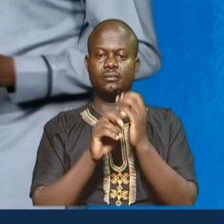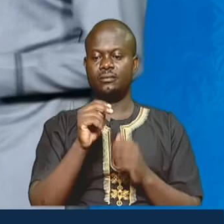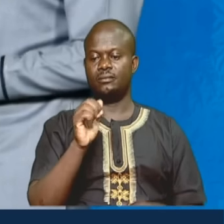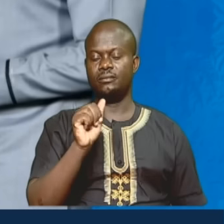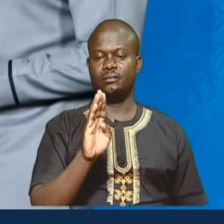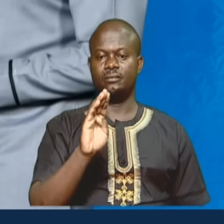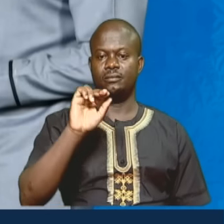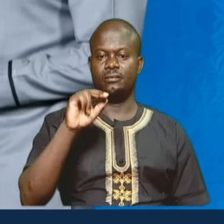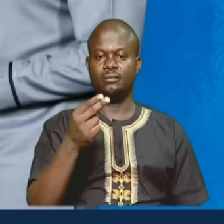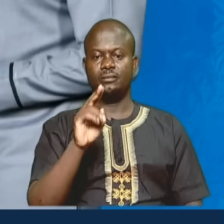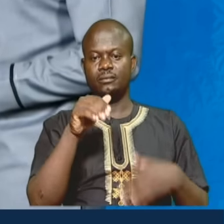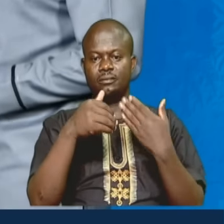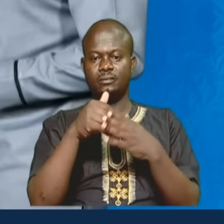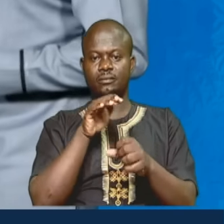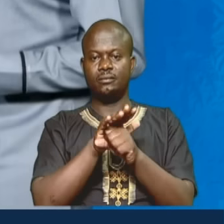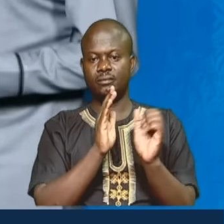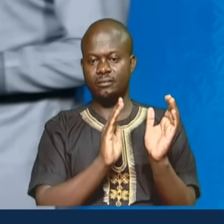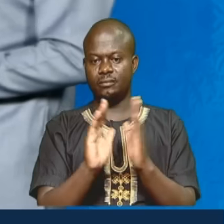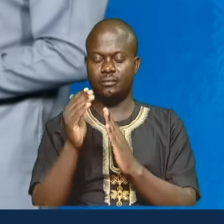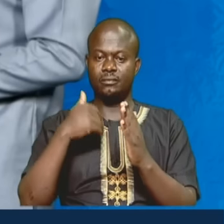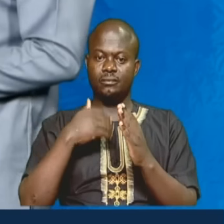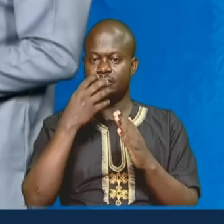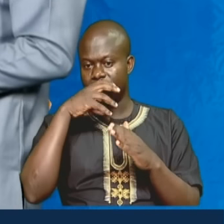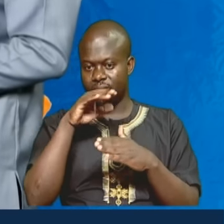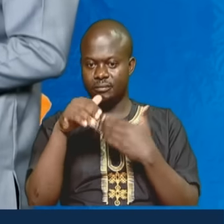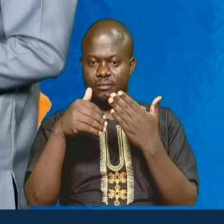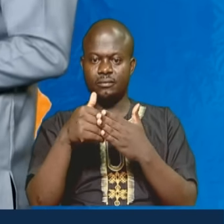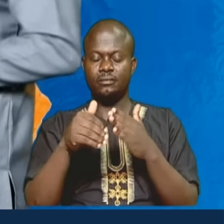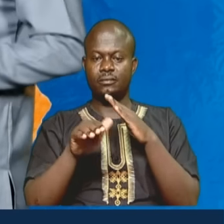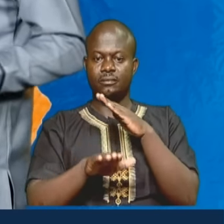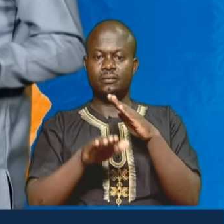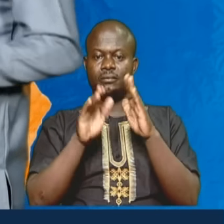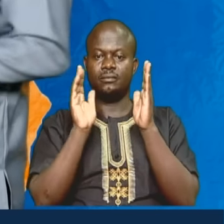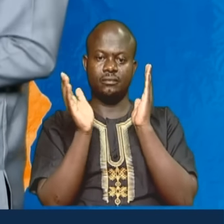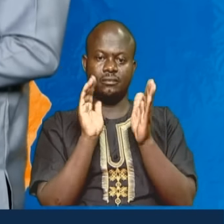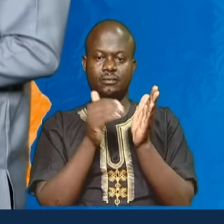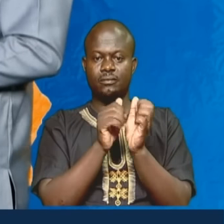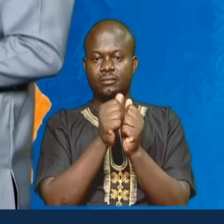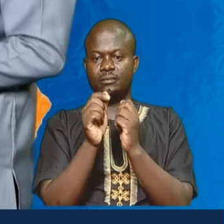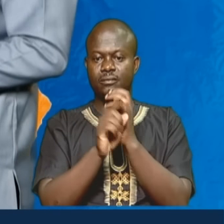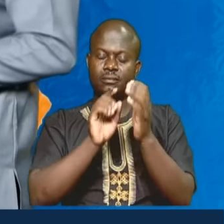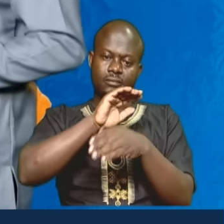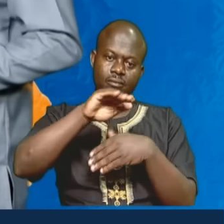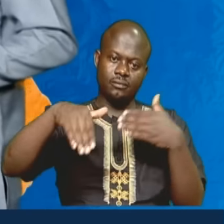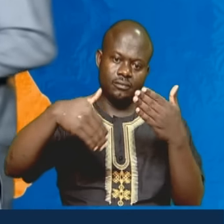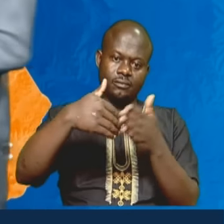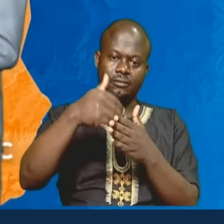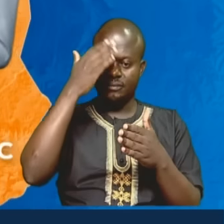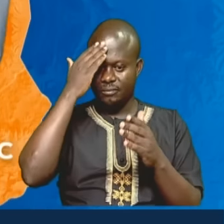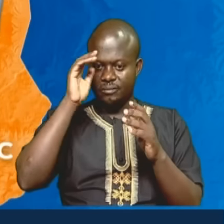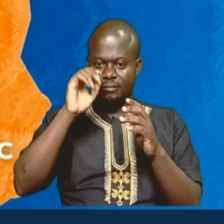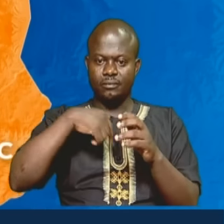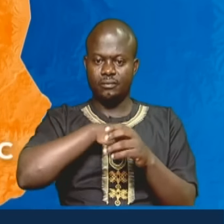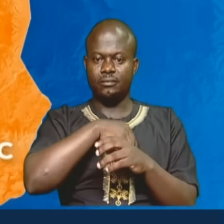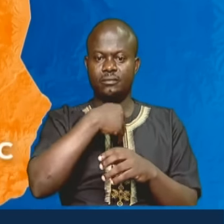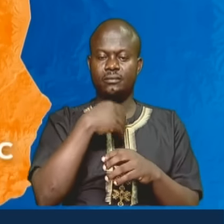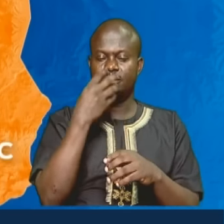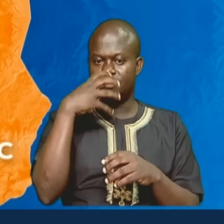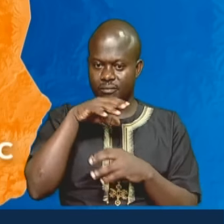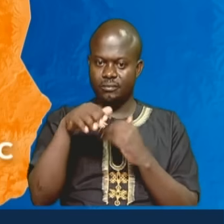niko gateganyijwe kuzagira igipimo cy'ubushyuhe bwo hasi ugereranije n'utundi turere twose, kuko kazagira igipimo